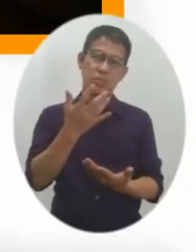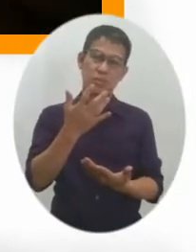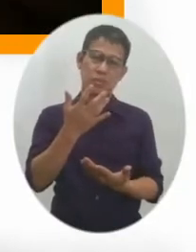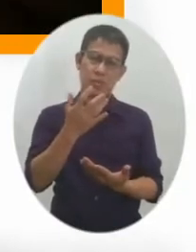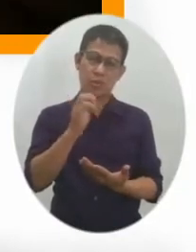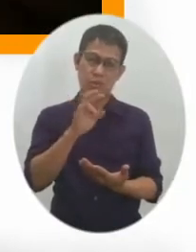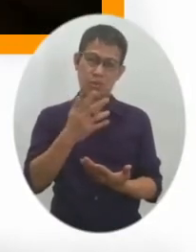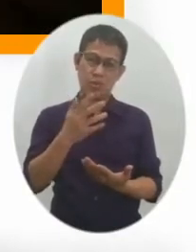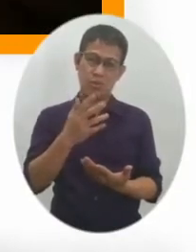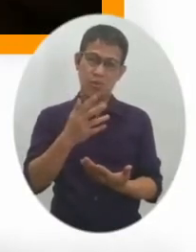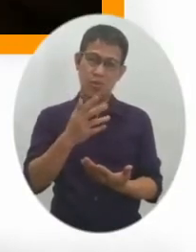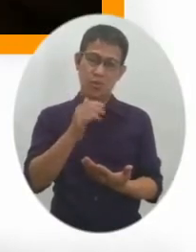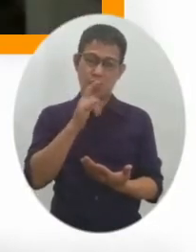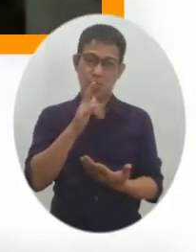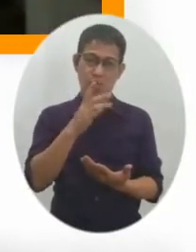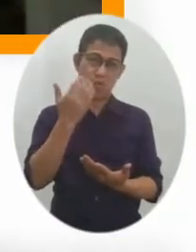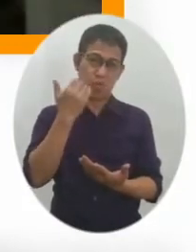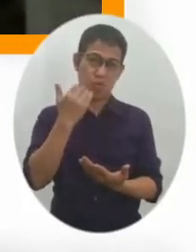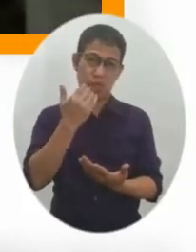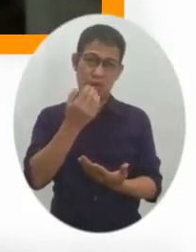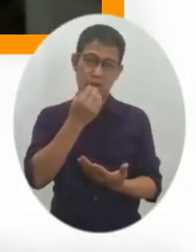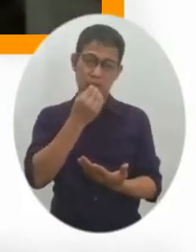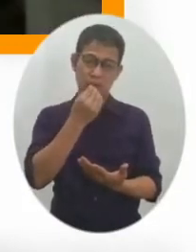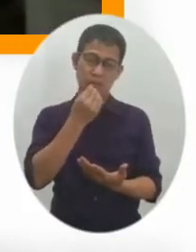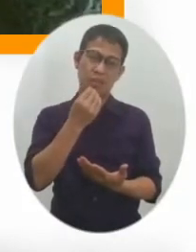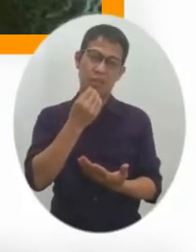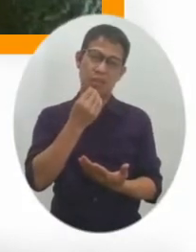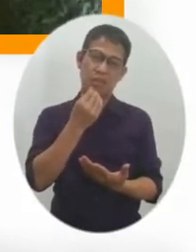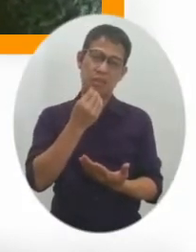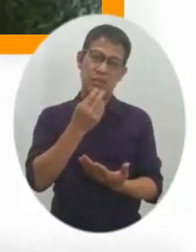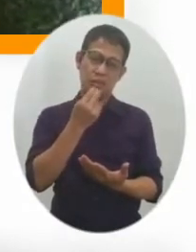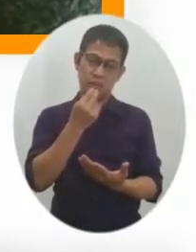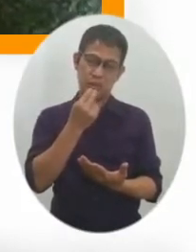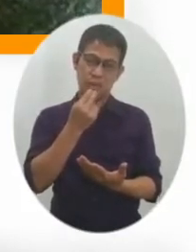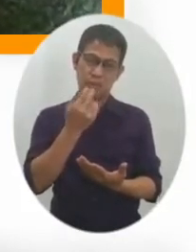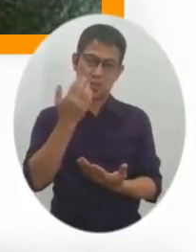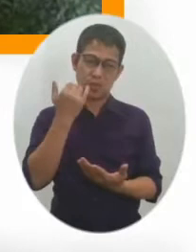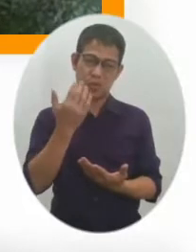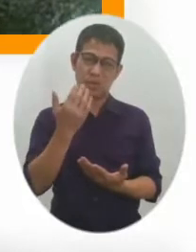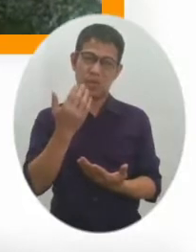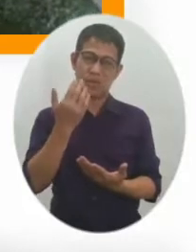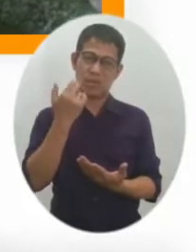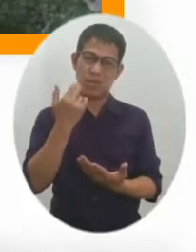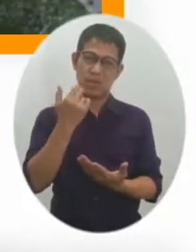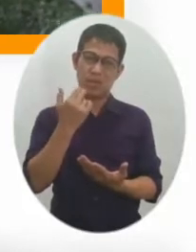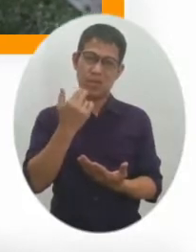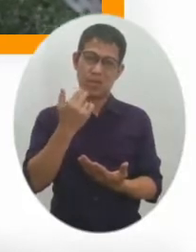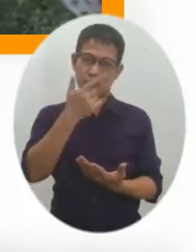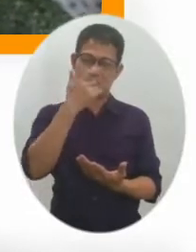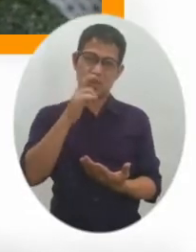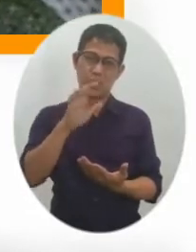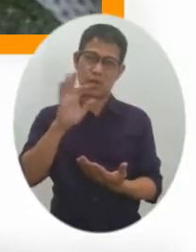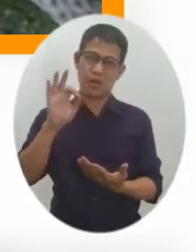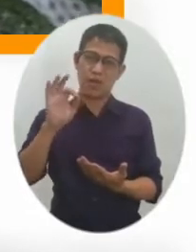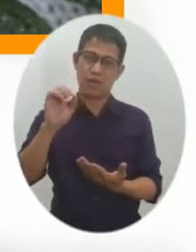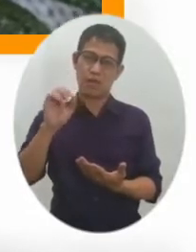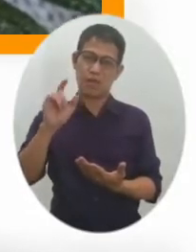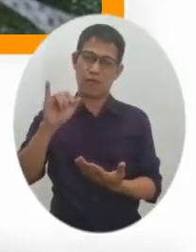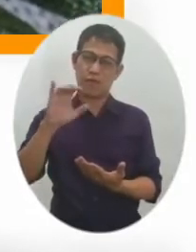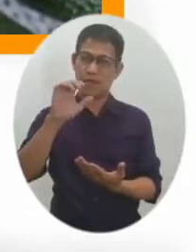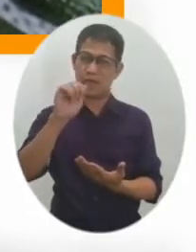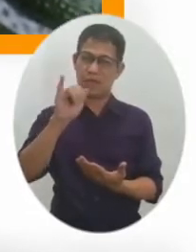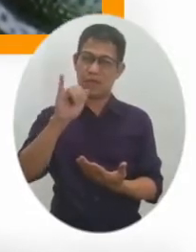umiinom ng alak o hindi sapat ang pagkain o nutrients, kulang sa tinatawag na folic